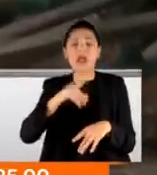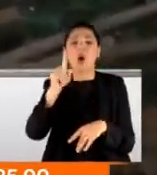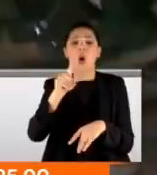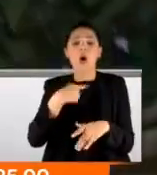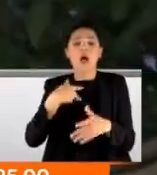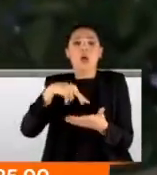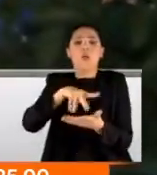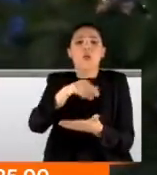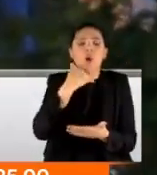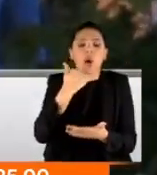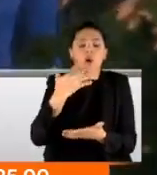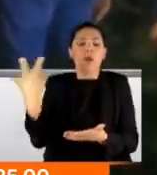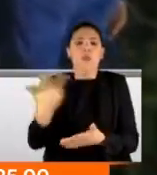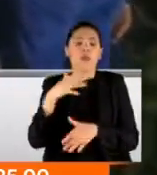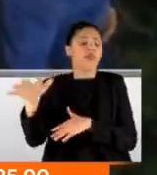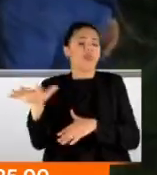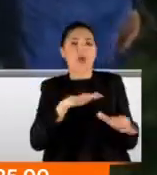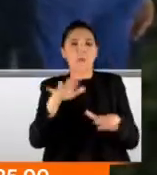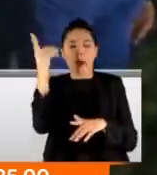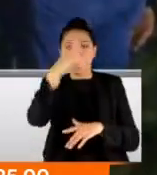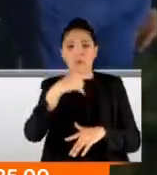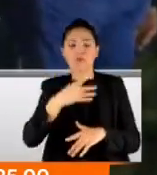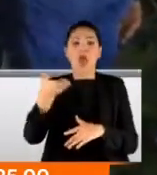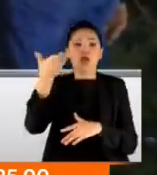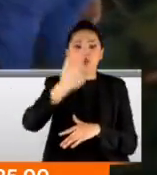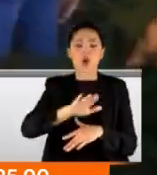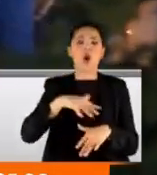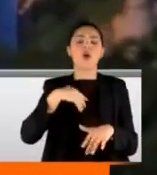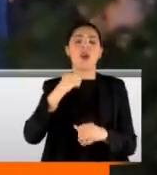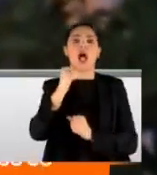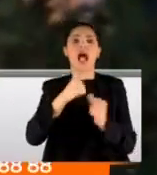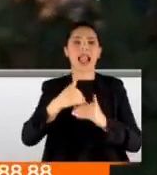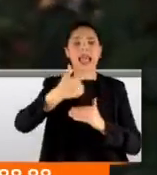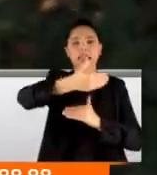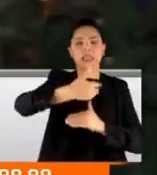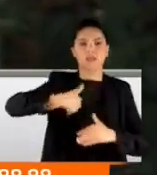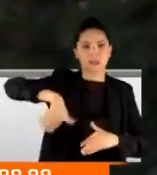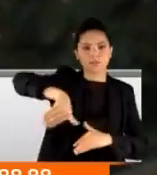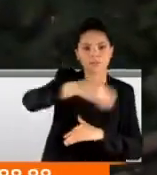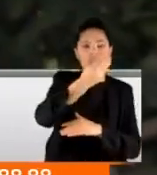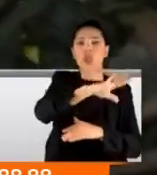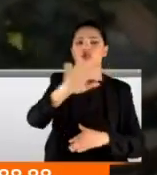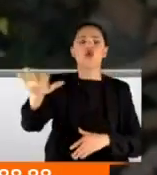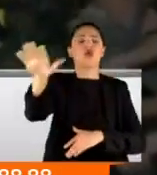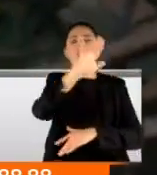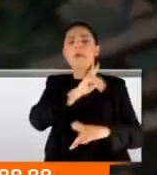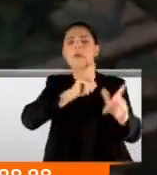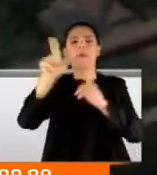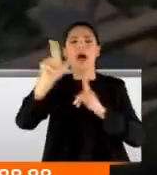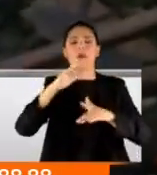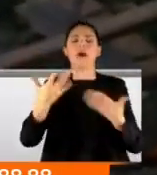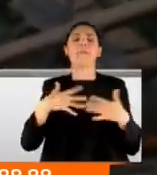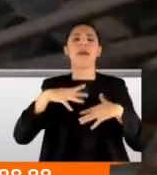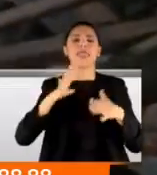derece büyük, şiddetliydi. Ve daha sonra hareket ettiğim, dışarı çıktığımda çocukların çığlıkları vardı,